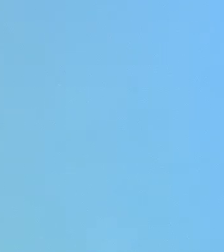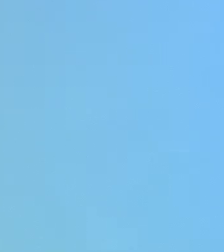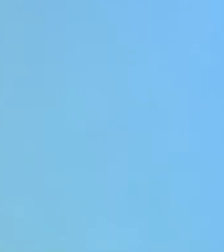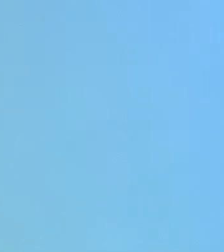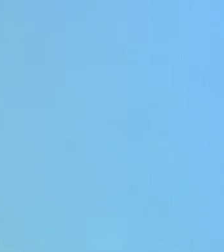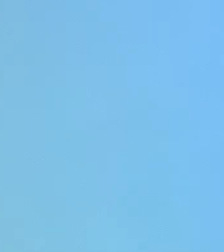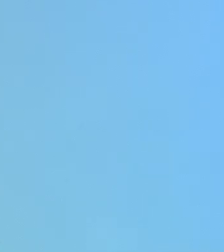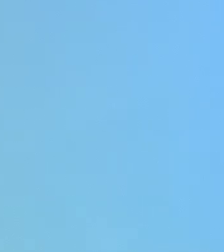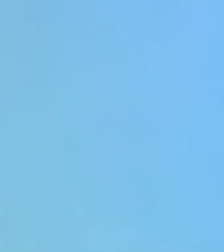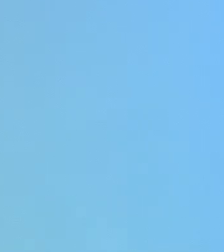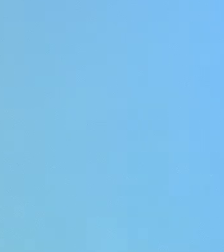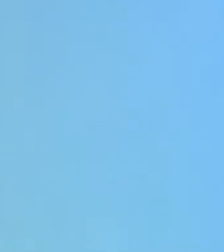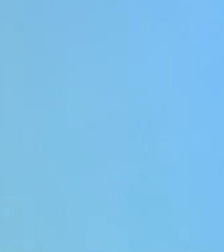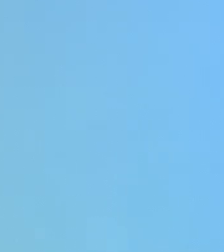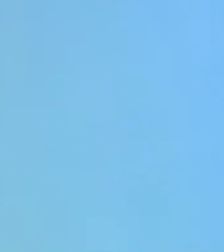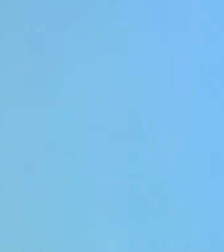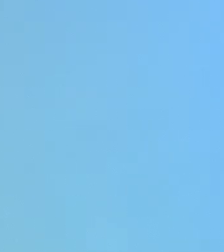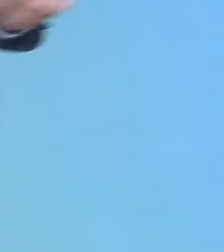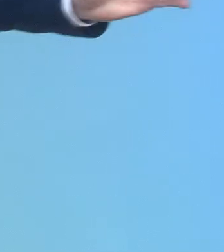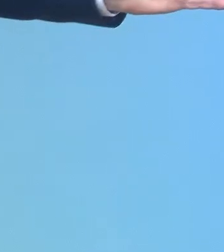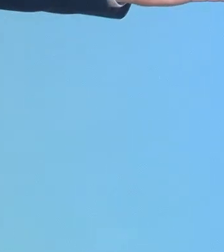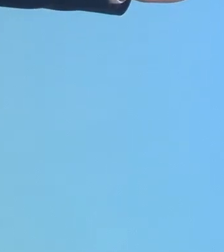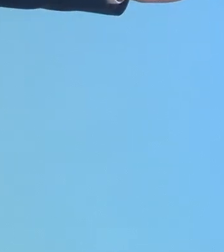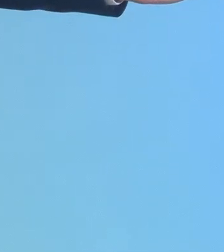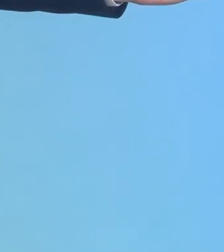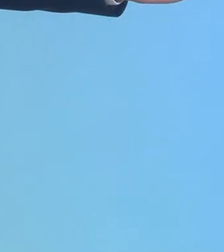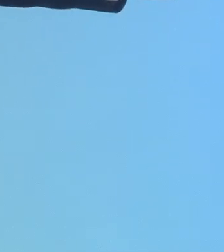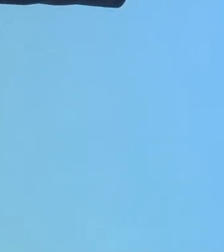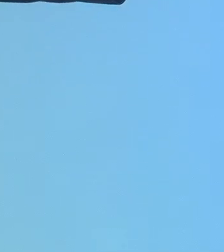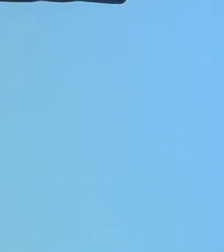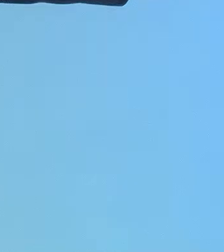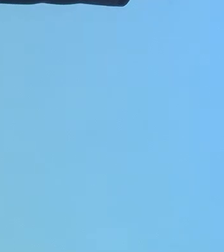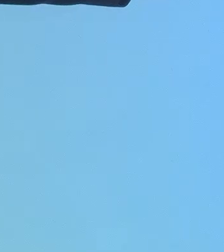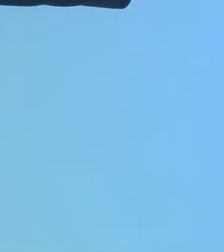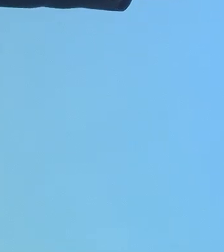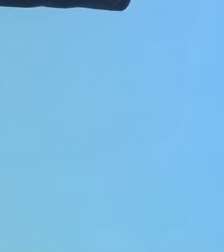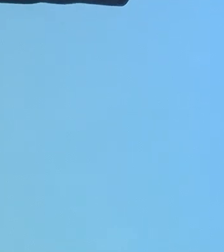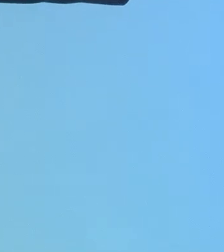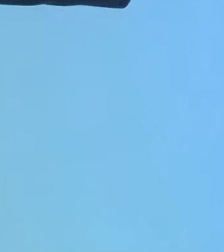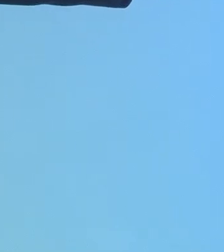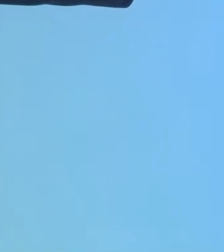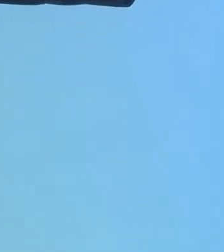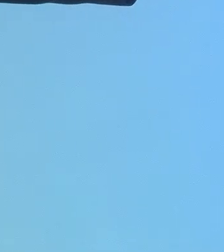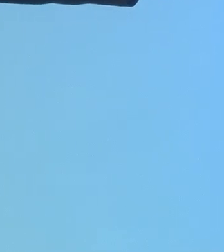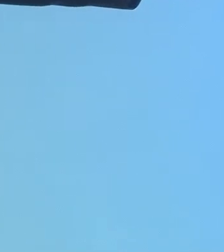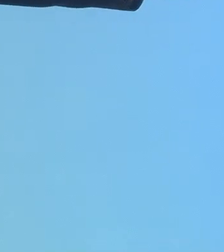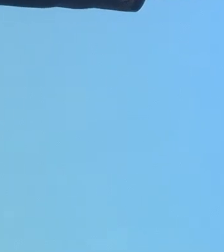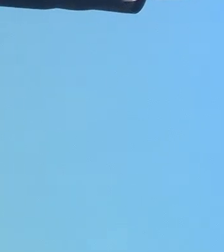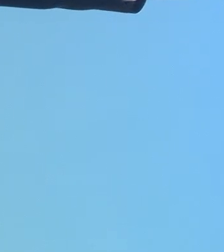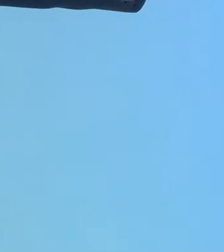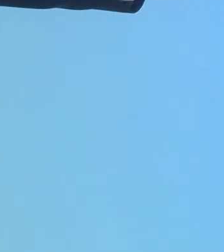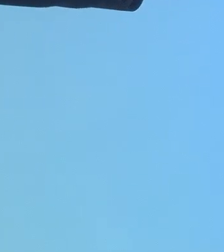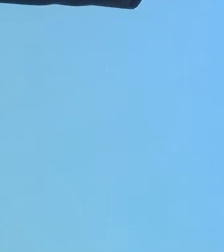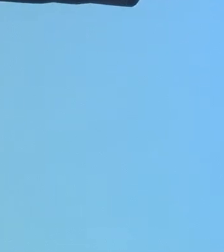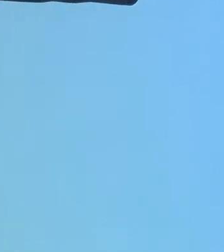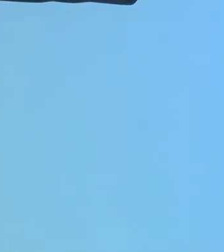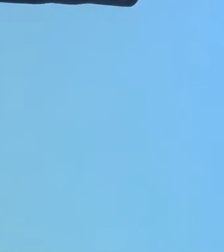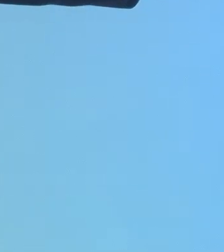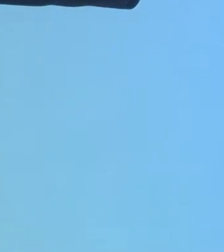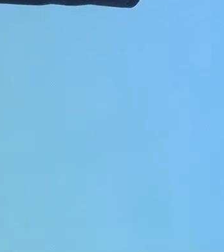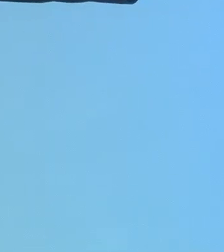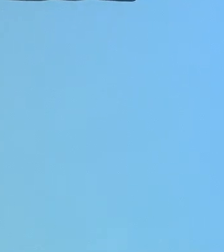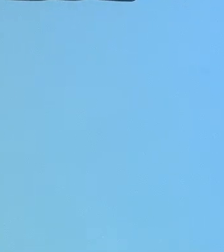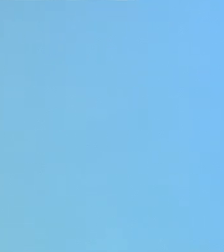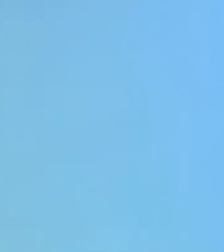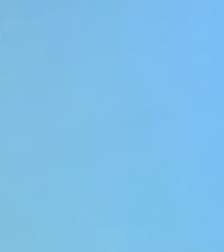하여 주시옵소서. 길이요 진리요 생명 되시는 우리 주 예수 그리스도의 은혜와 아버지